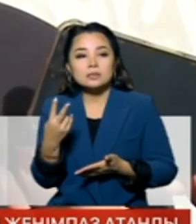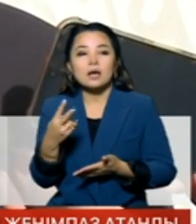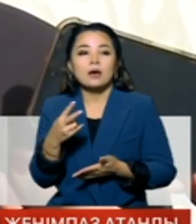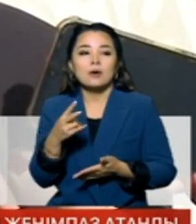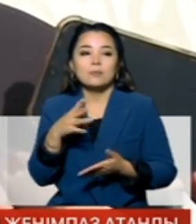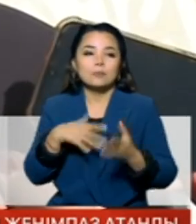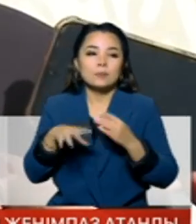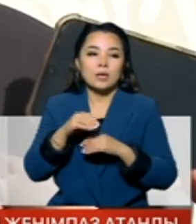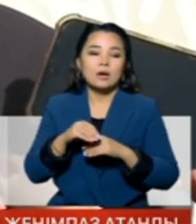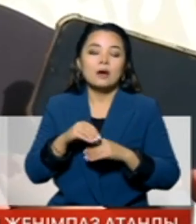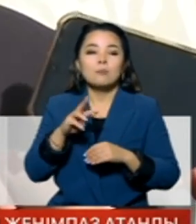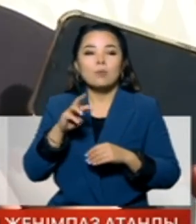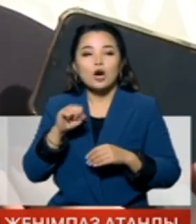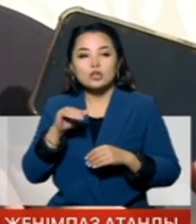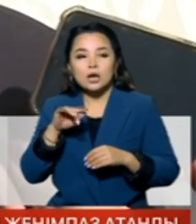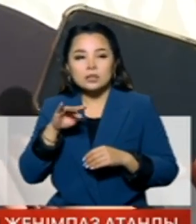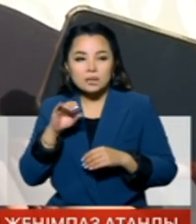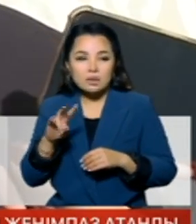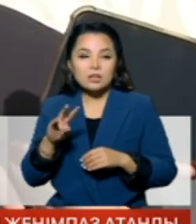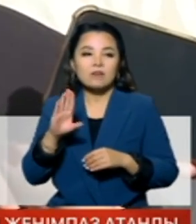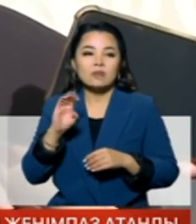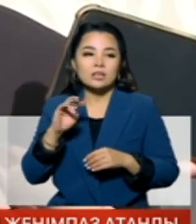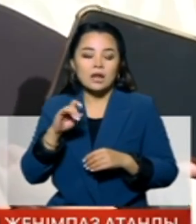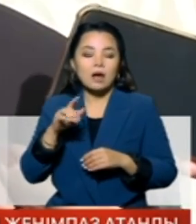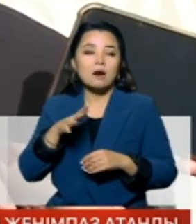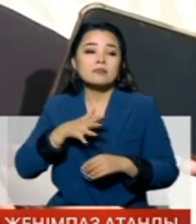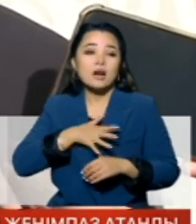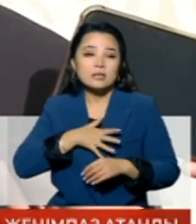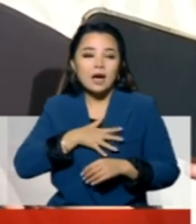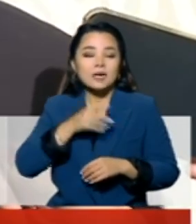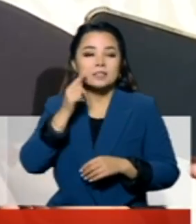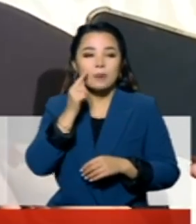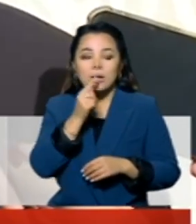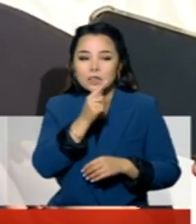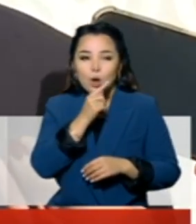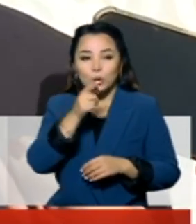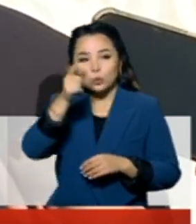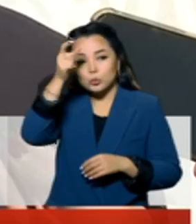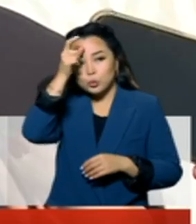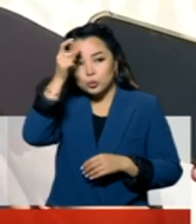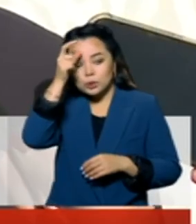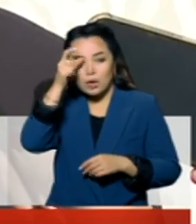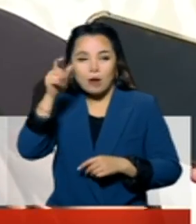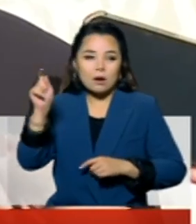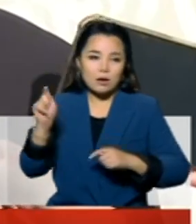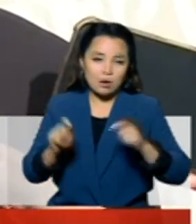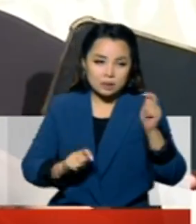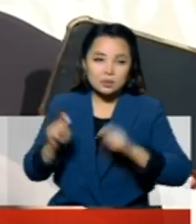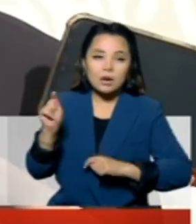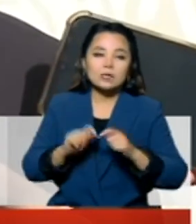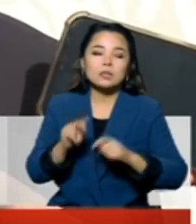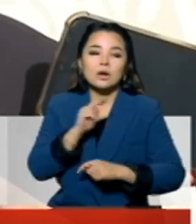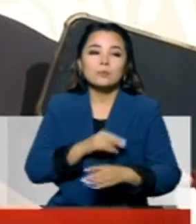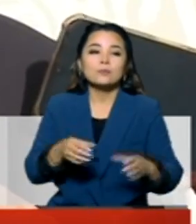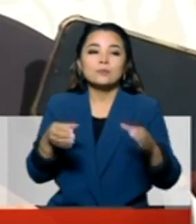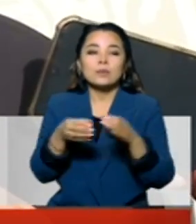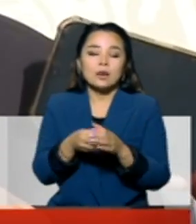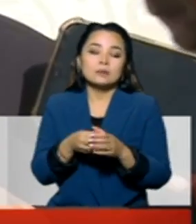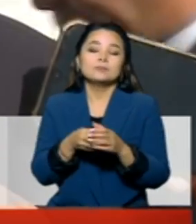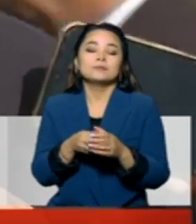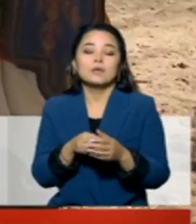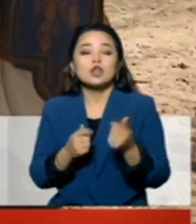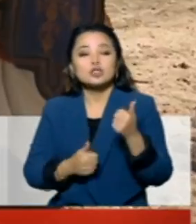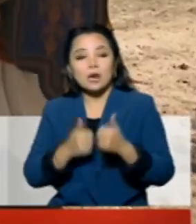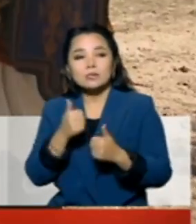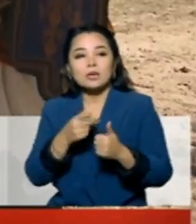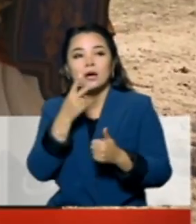Мажарстаннан, Венгриядан, Канададан, Испаниядан және Түркиядан әріптестеріміз келіп осы жарыстың көрігін қыздырып